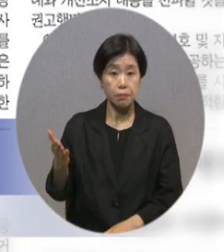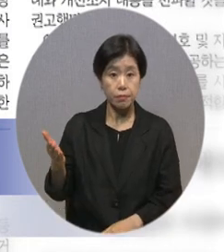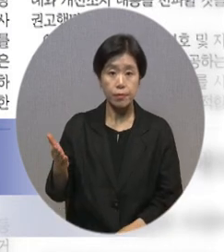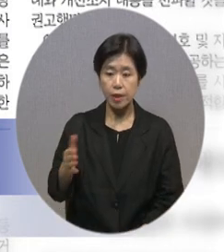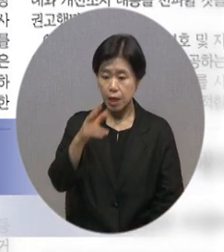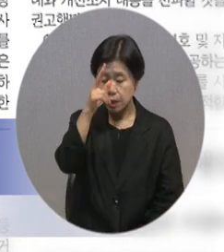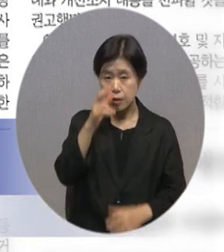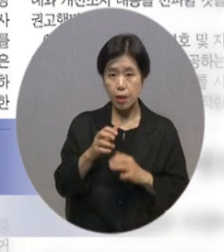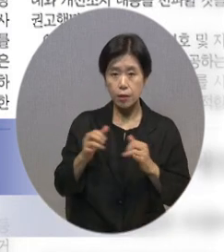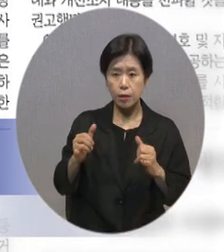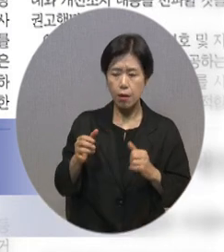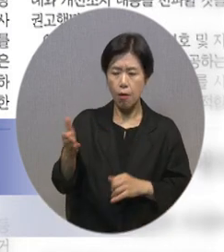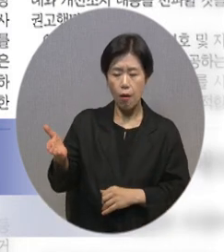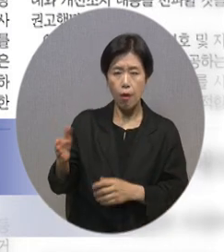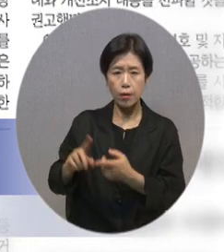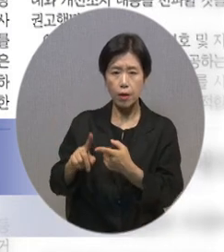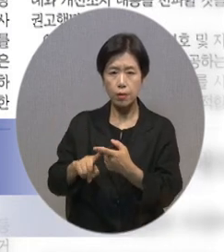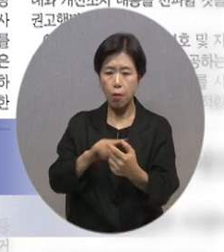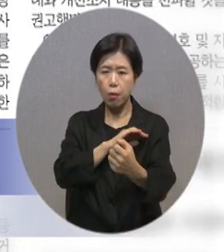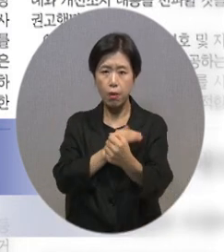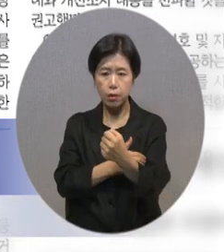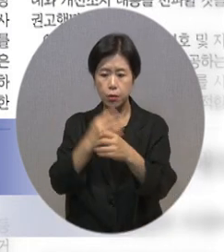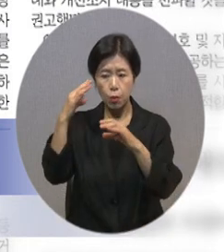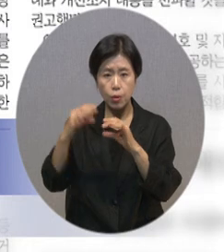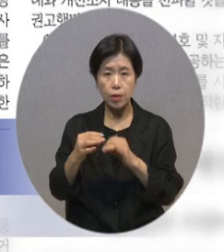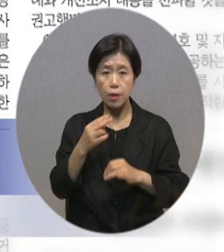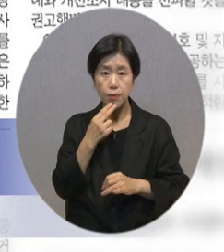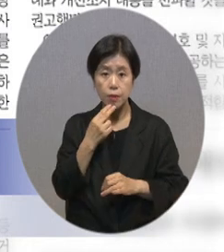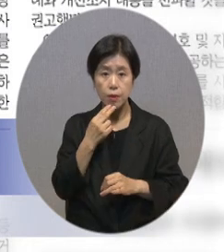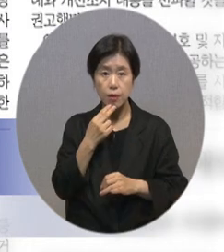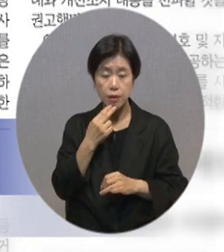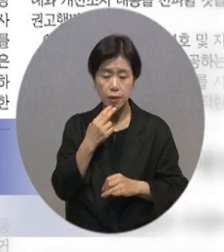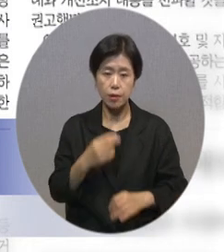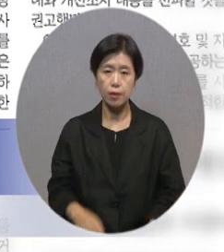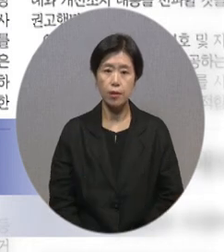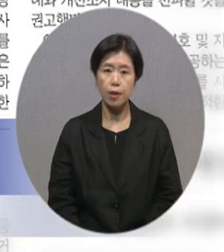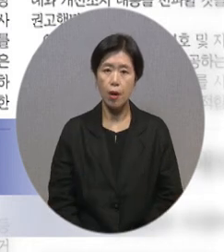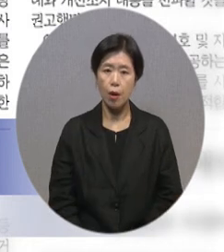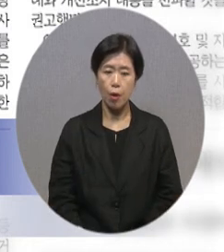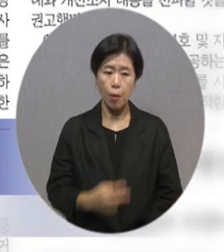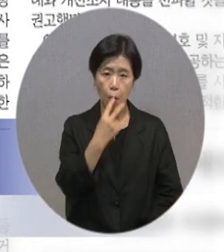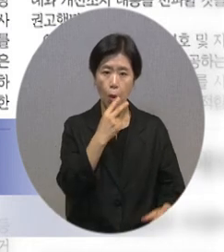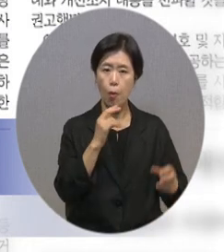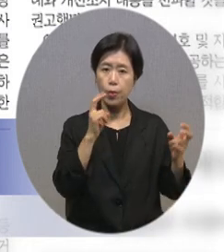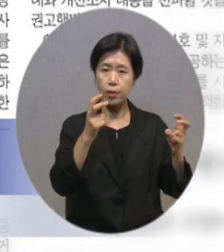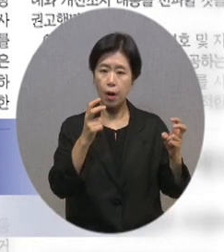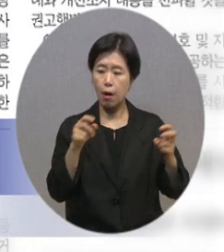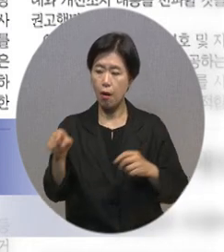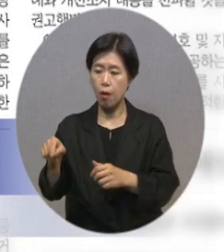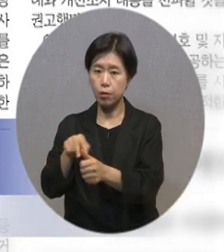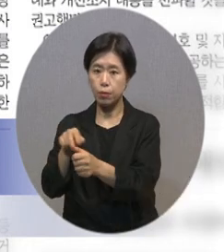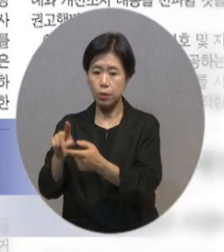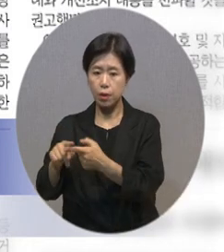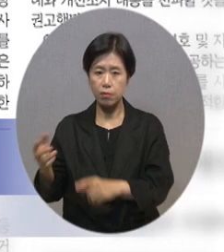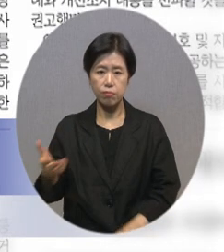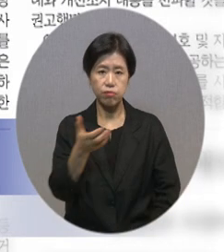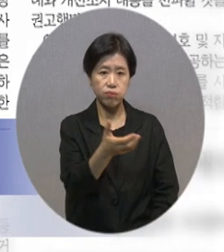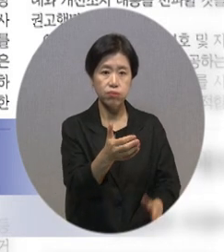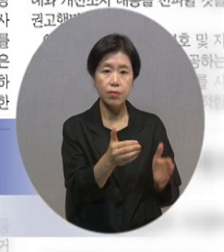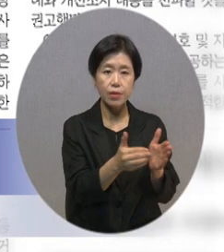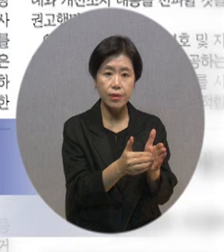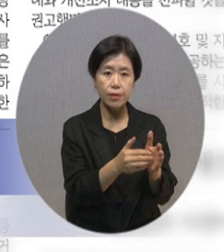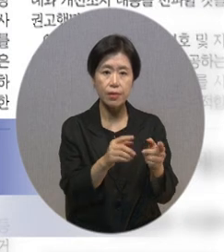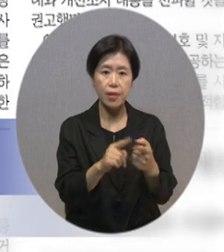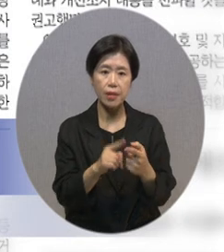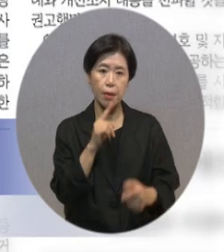피해자의 권리와 진정인 동의없이이 가해차량 보험 회사에 제공했다며 진정을 제기했습니다